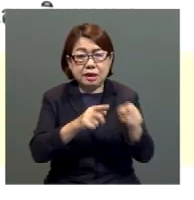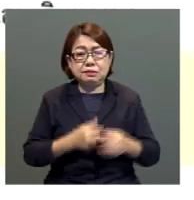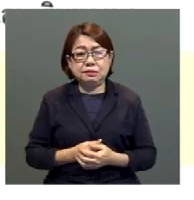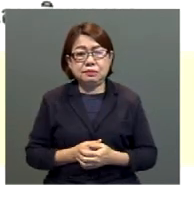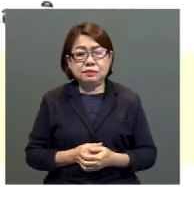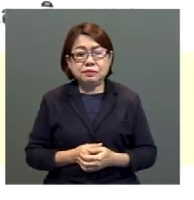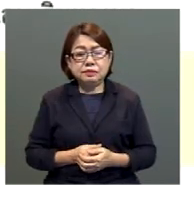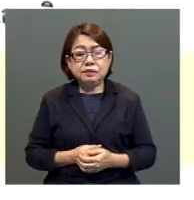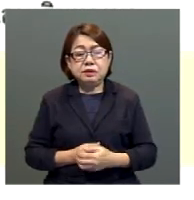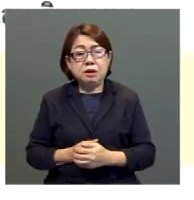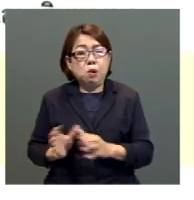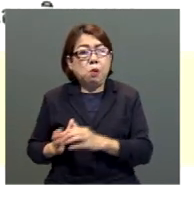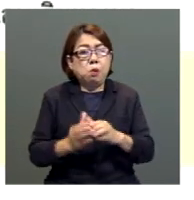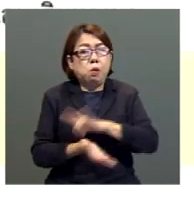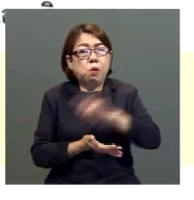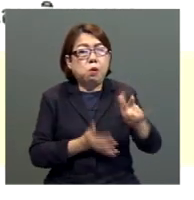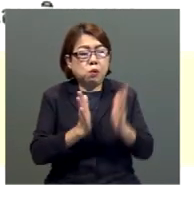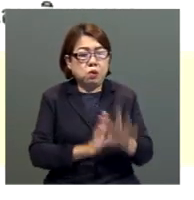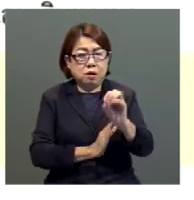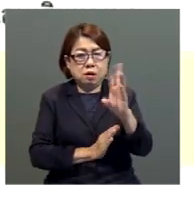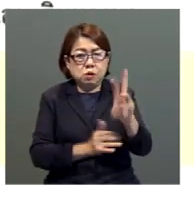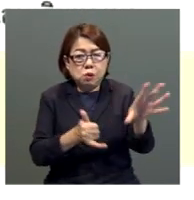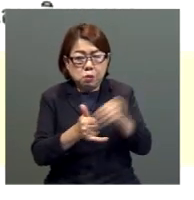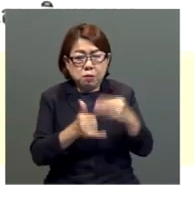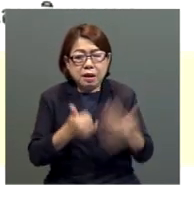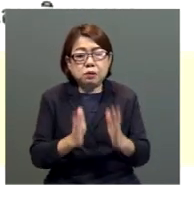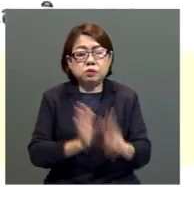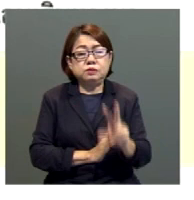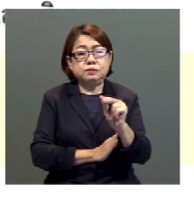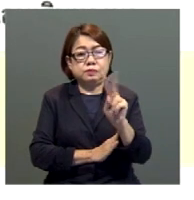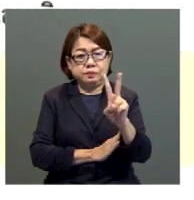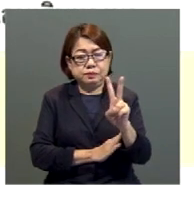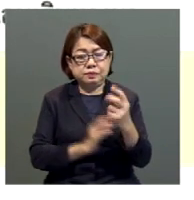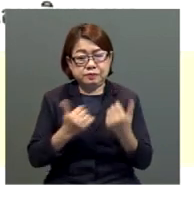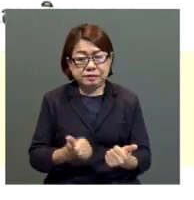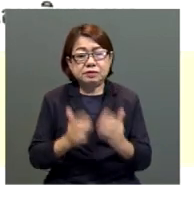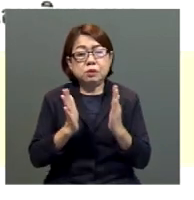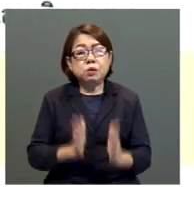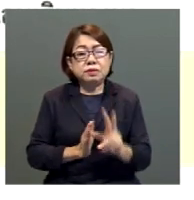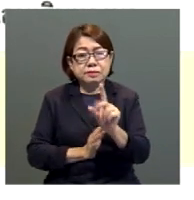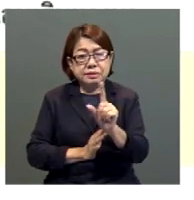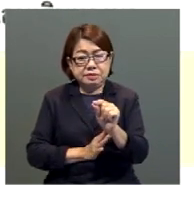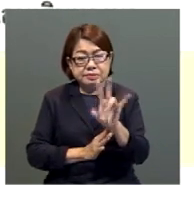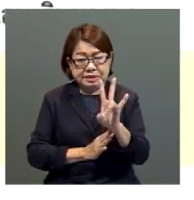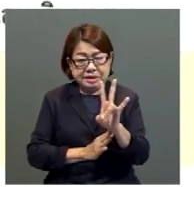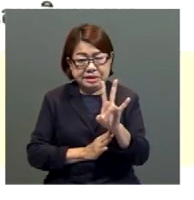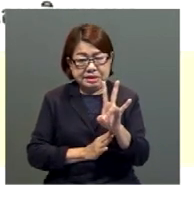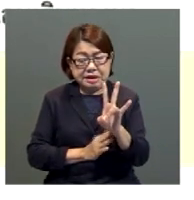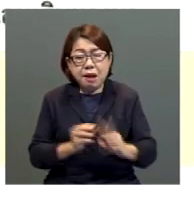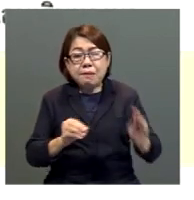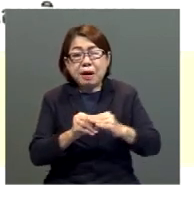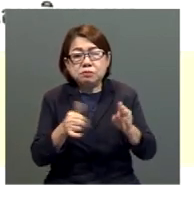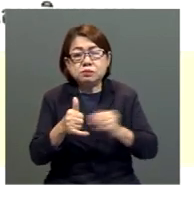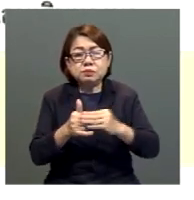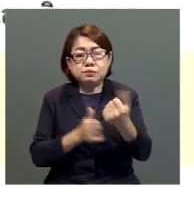ไปที่นู่น56คนติดเชื้อไป32คนครั้งล่าสุดจำนวน27คนติดเชื้อไปอีก19คนต้องควอรันทีนคน